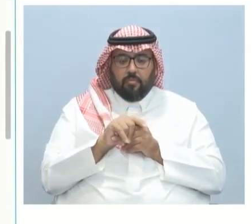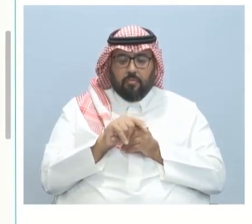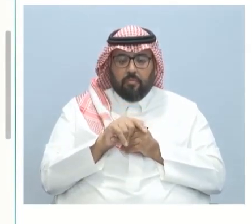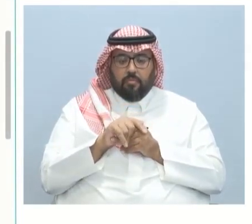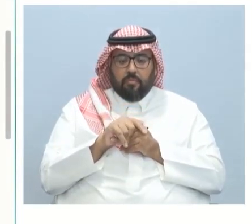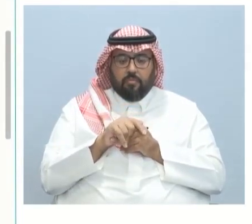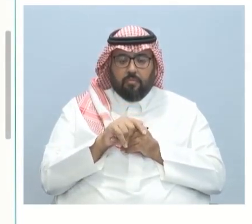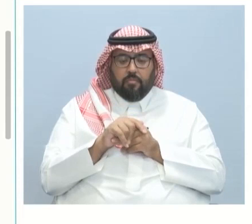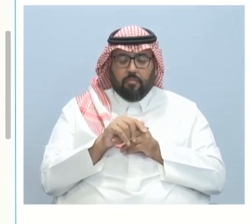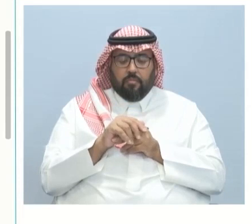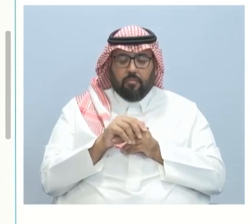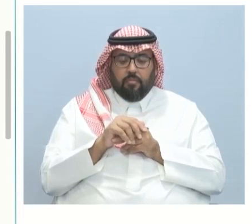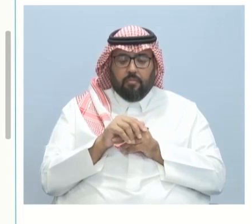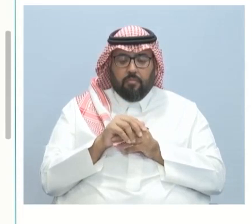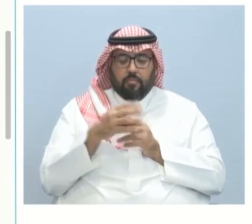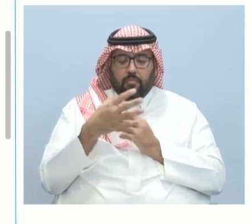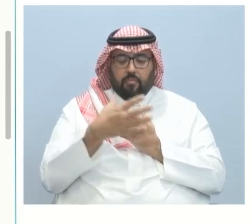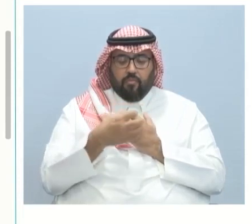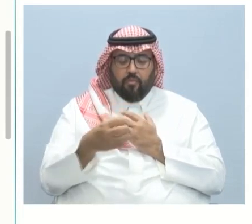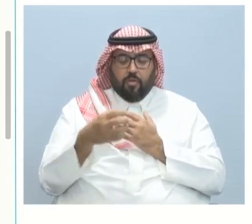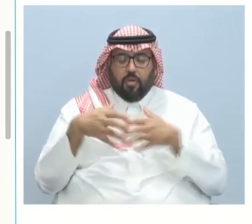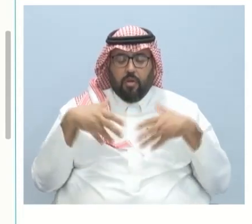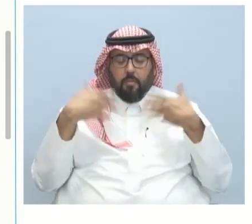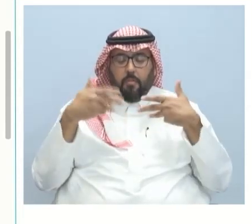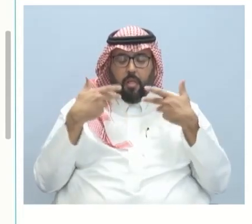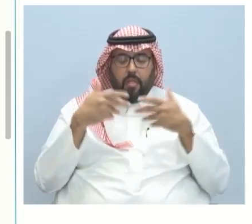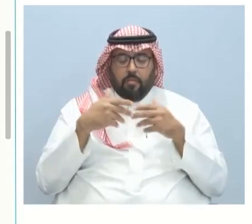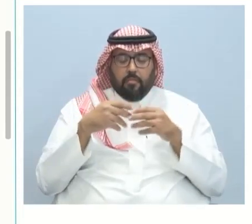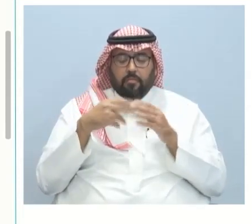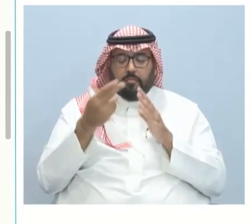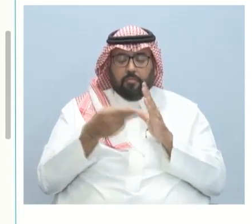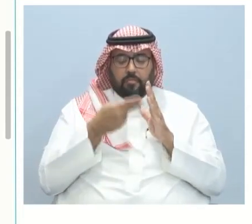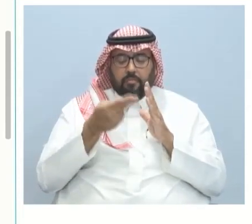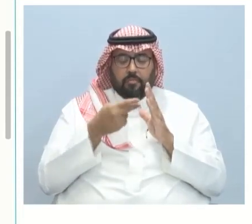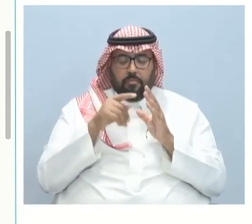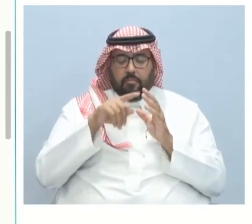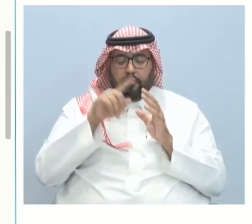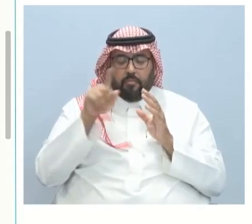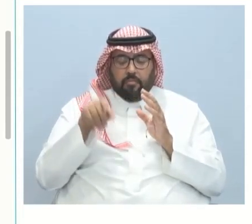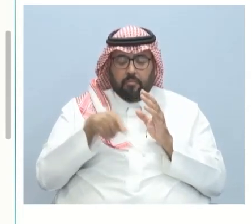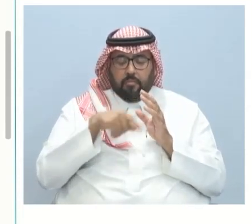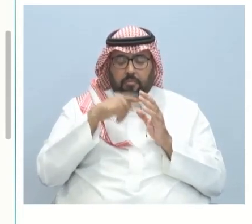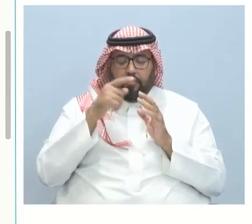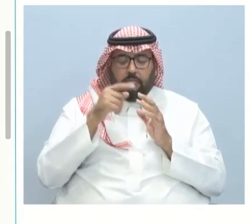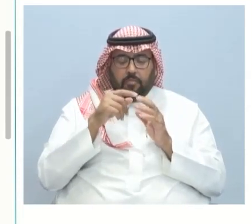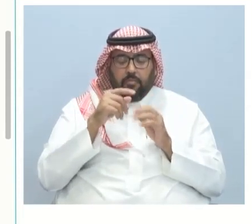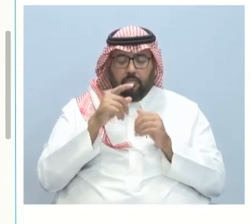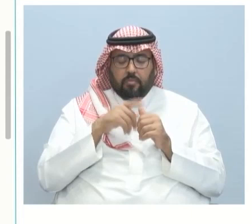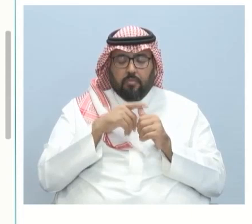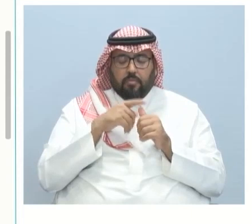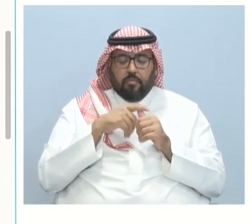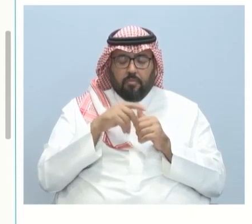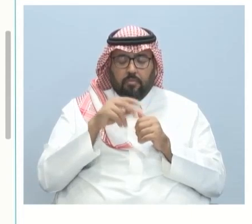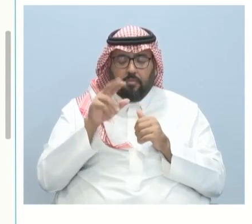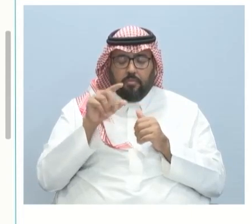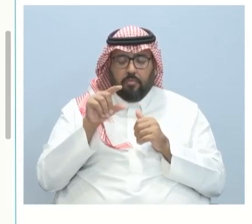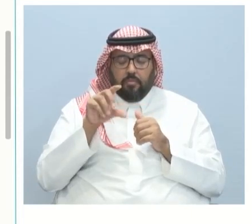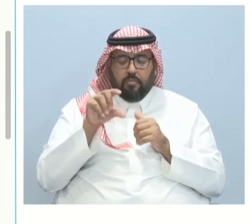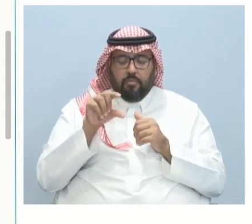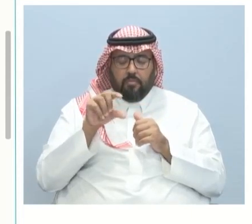الادوات عند تحميل الملعب سيقوم الروبوت برسم الدوائر بالشكل التالي اولا الدائره